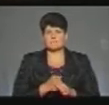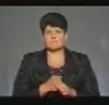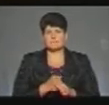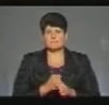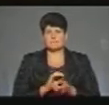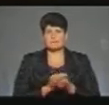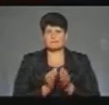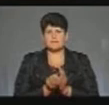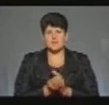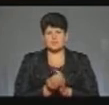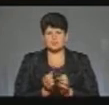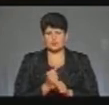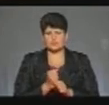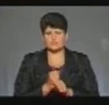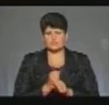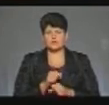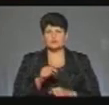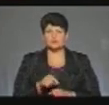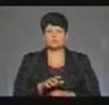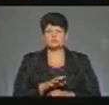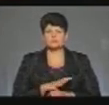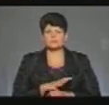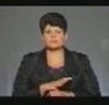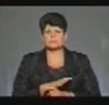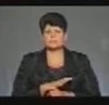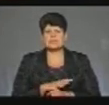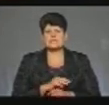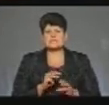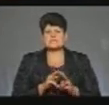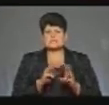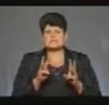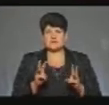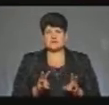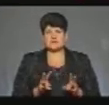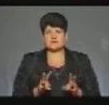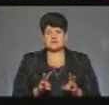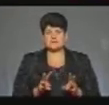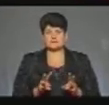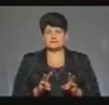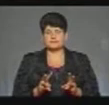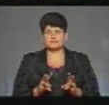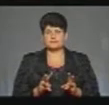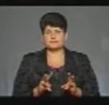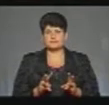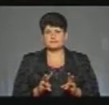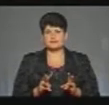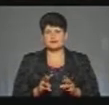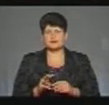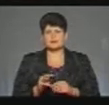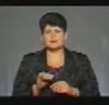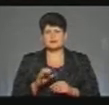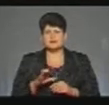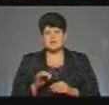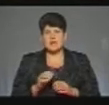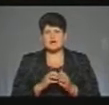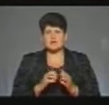м'ячик такий робили. То було святе тісто на киселицю. А киселиця і капуста